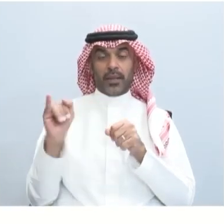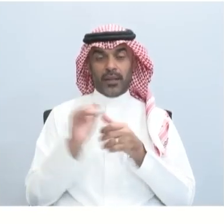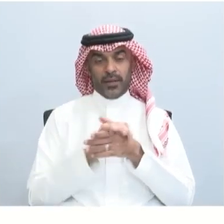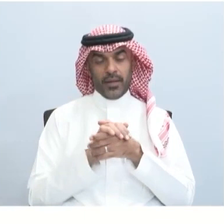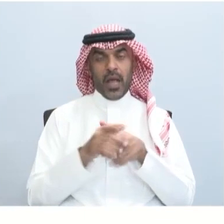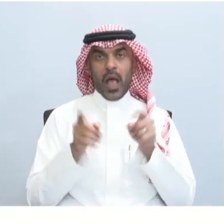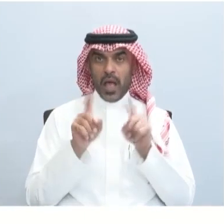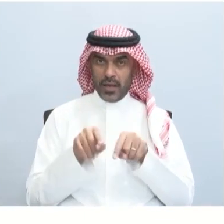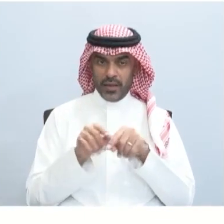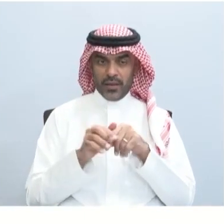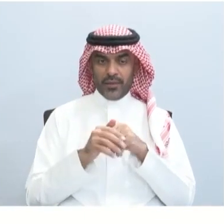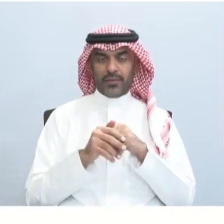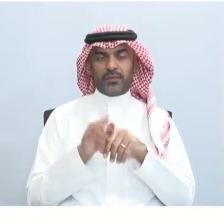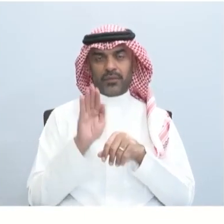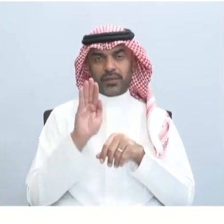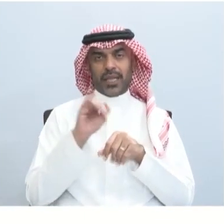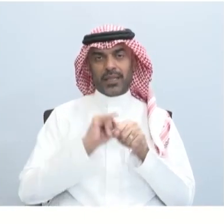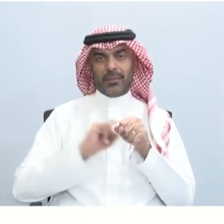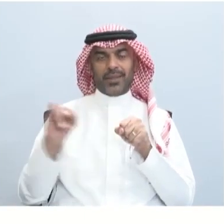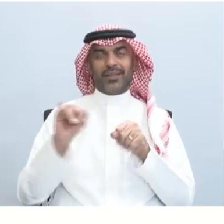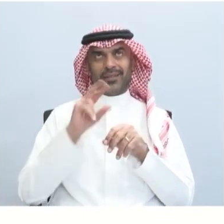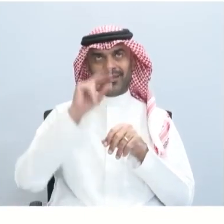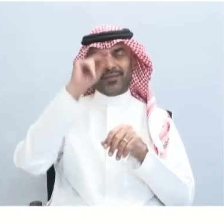ايضا سنتيمتر